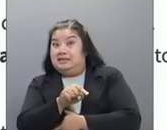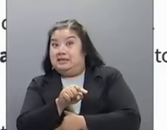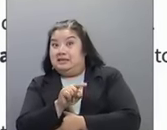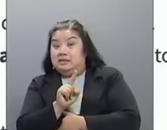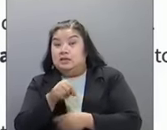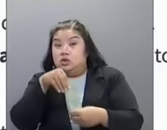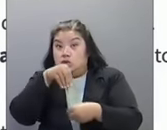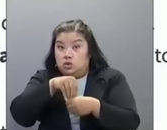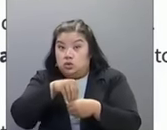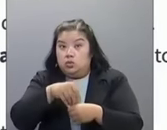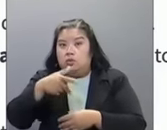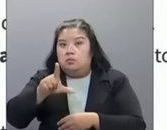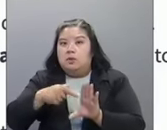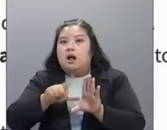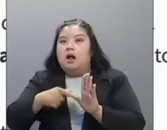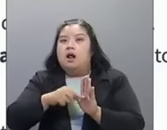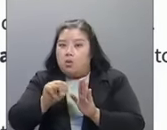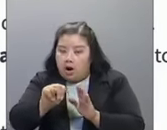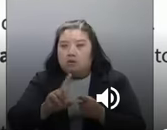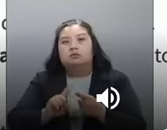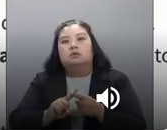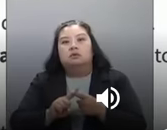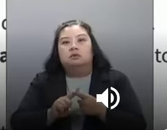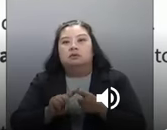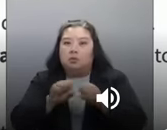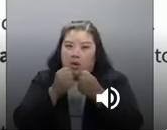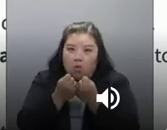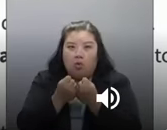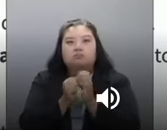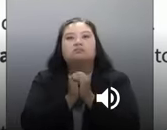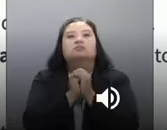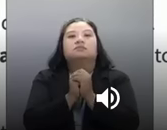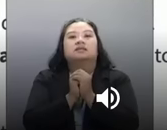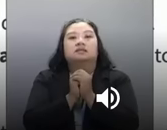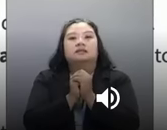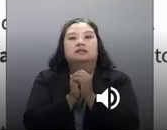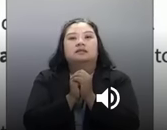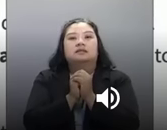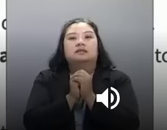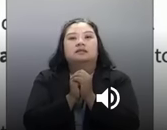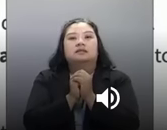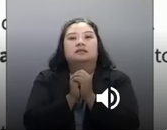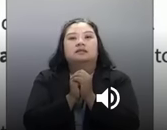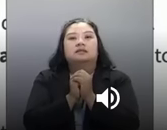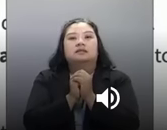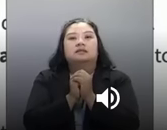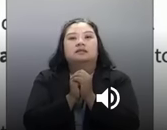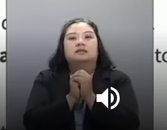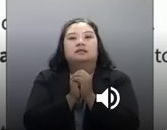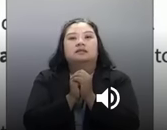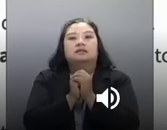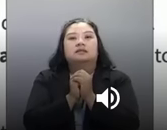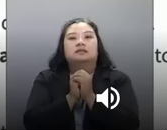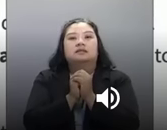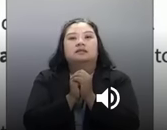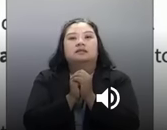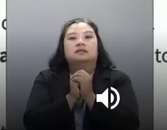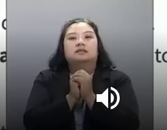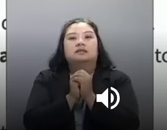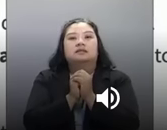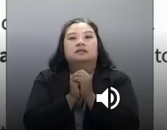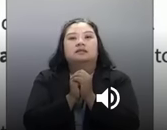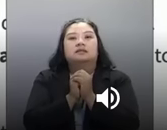ทศปาเลารวมถึงสมาคมเผยแพร่วัฒนธรรมจีนที่เขาก่อตั้งขึ้นที่ประเทศ อาตากรกรูเลอเวด้